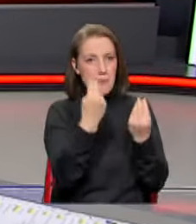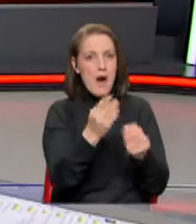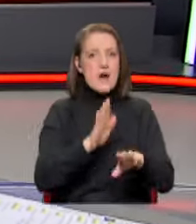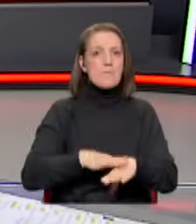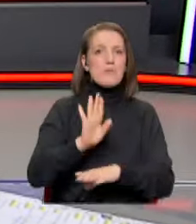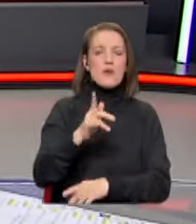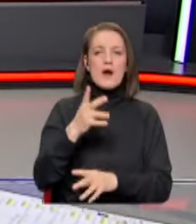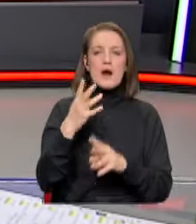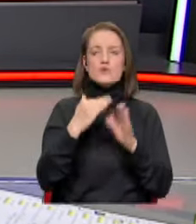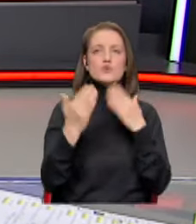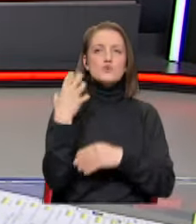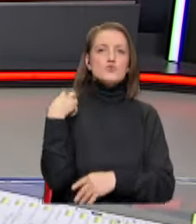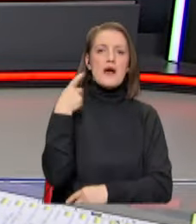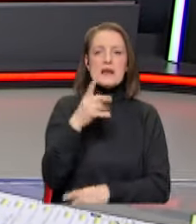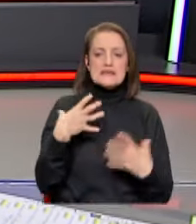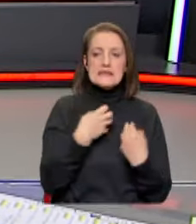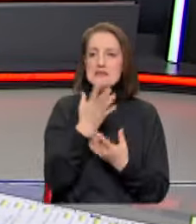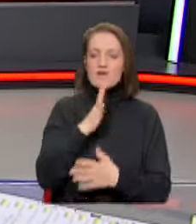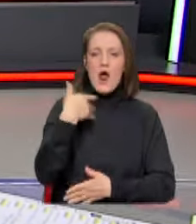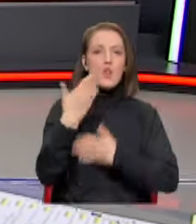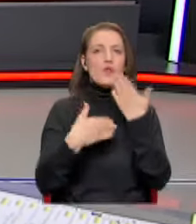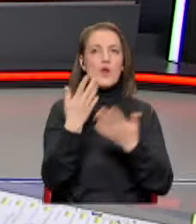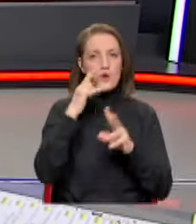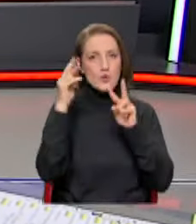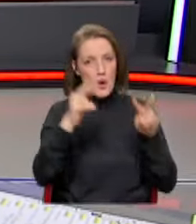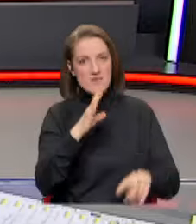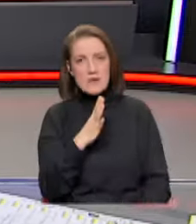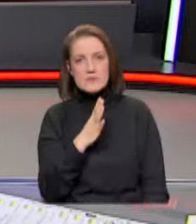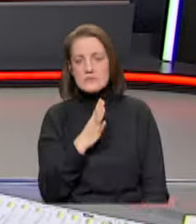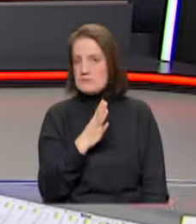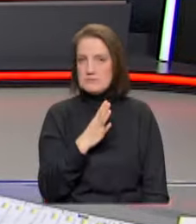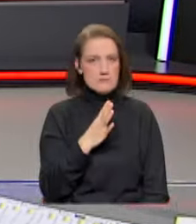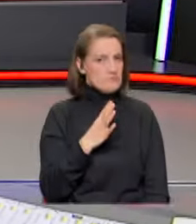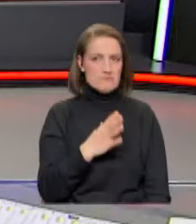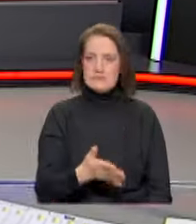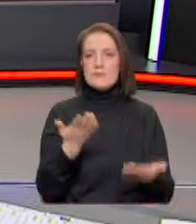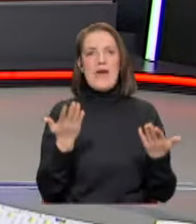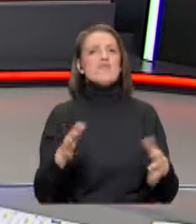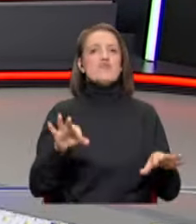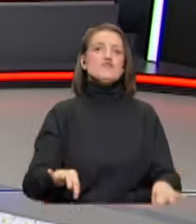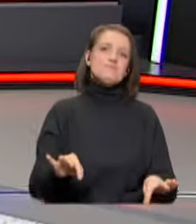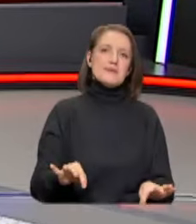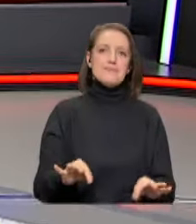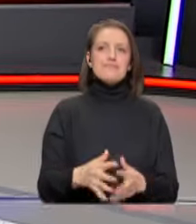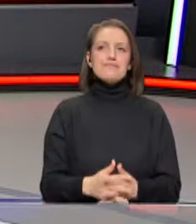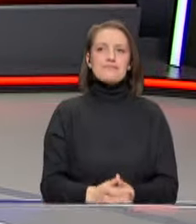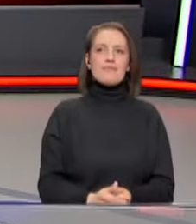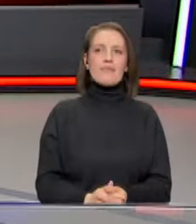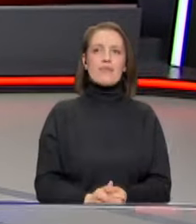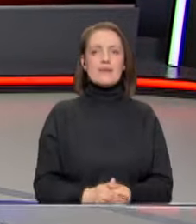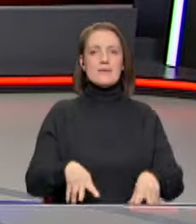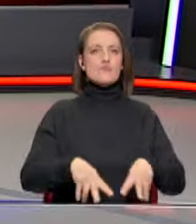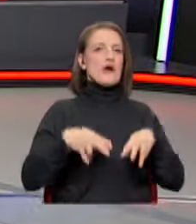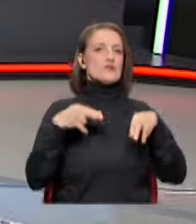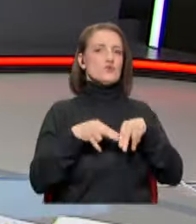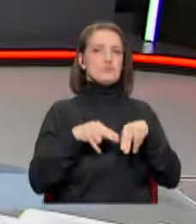Subaylar sıkıntılarını dile Getiriyorlar gören var mı Evet şimdi gelelim Murat